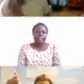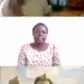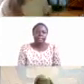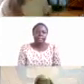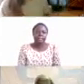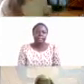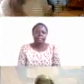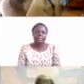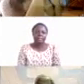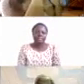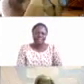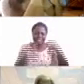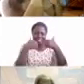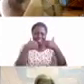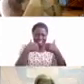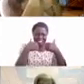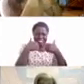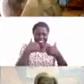Oui, bien sûr.